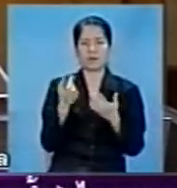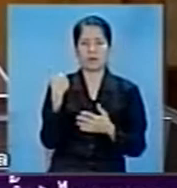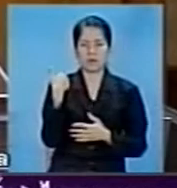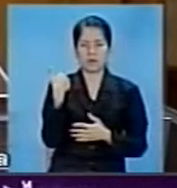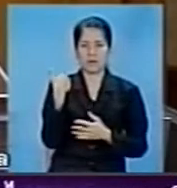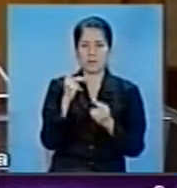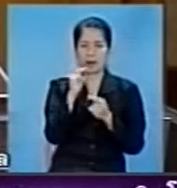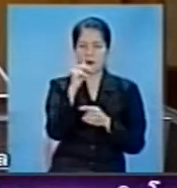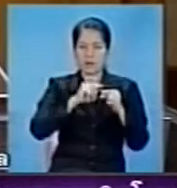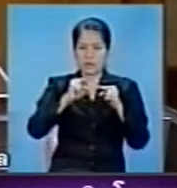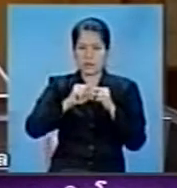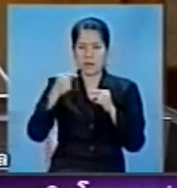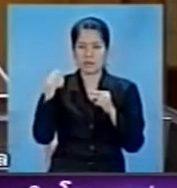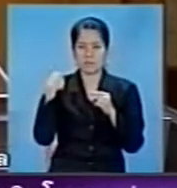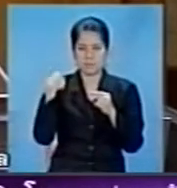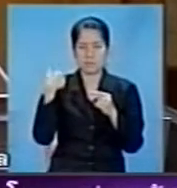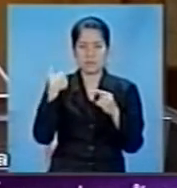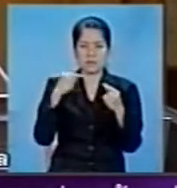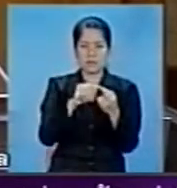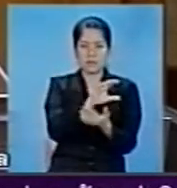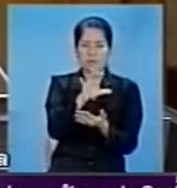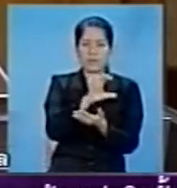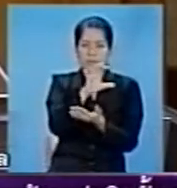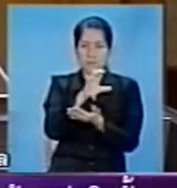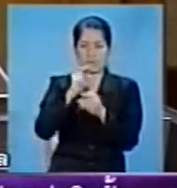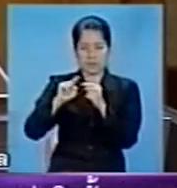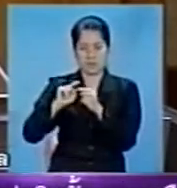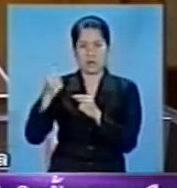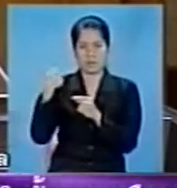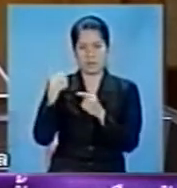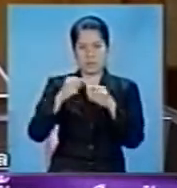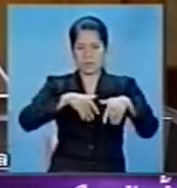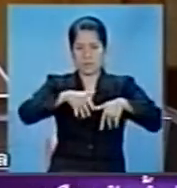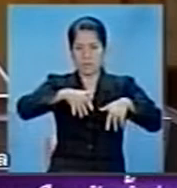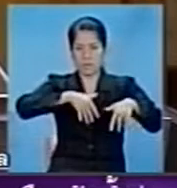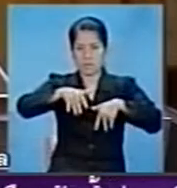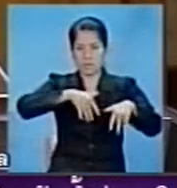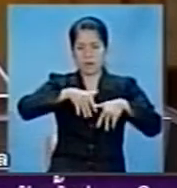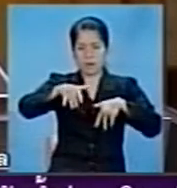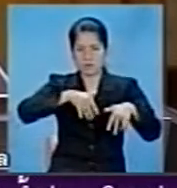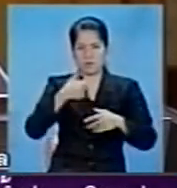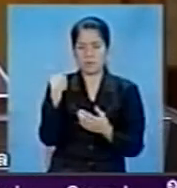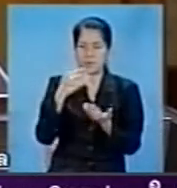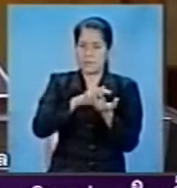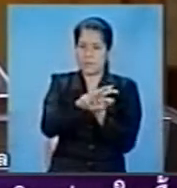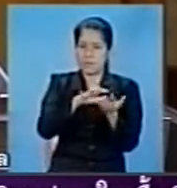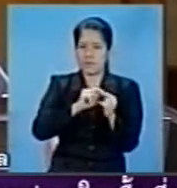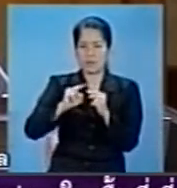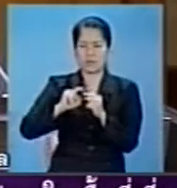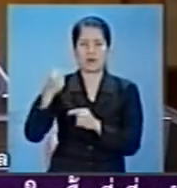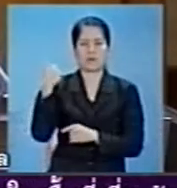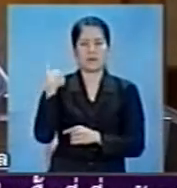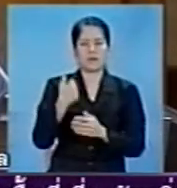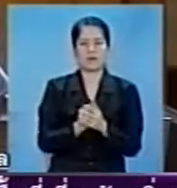ชนใช้เงื่อนไขหลายเงื่อนไขครับผสมผสานกันไปบาง